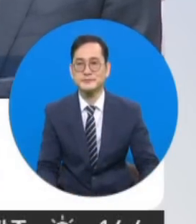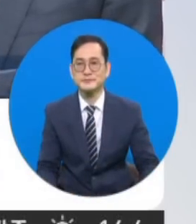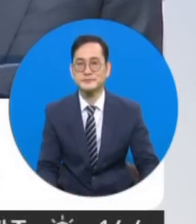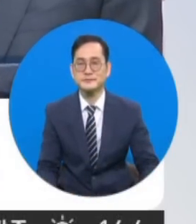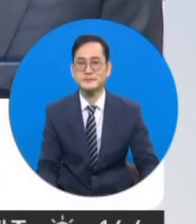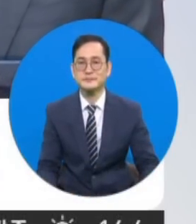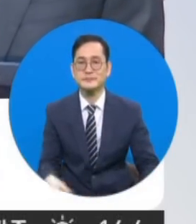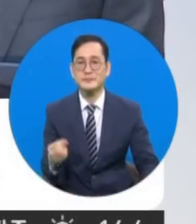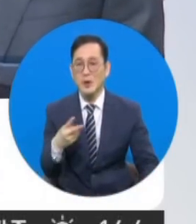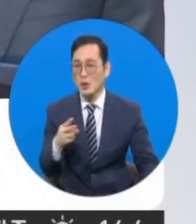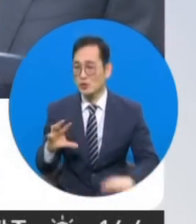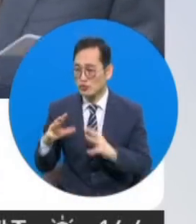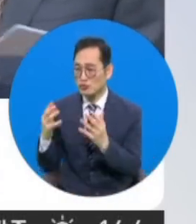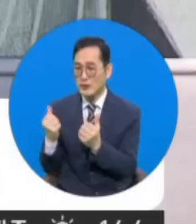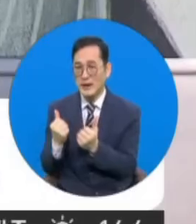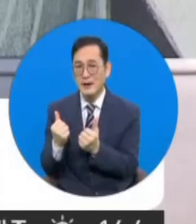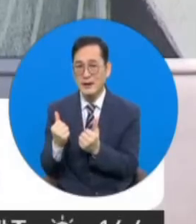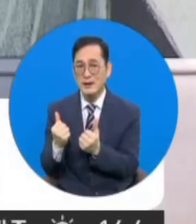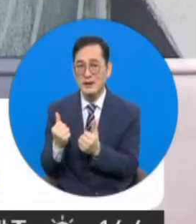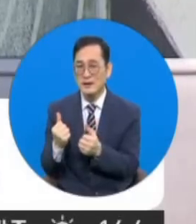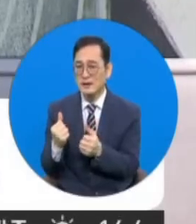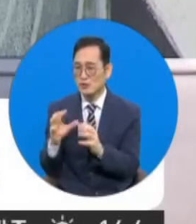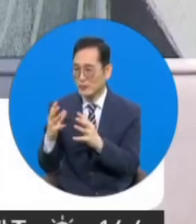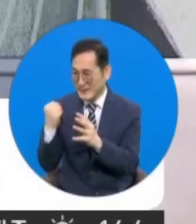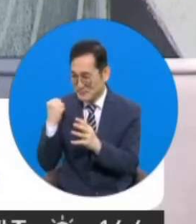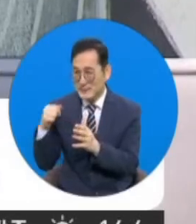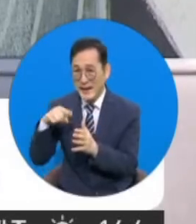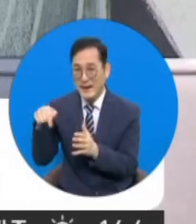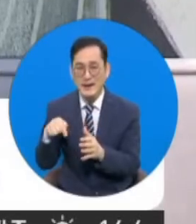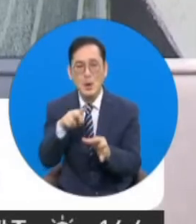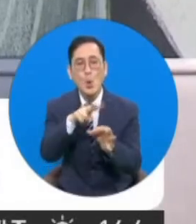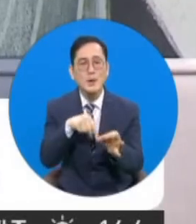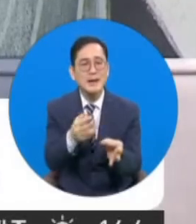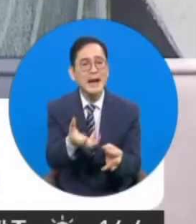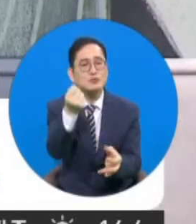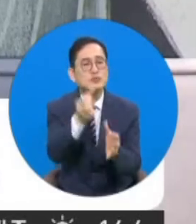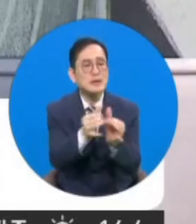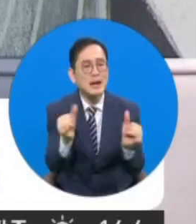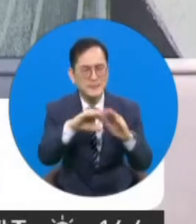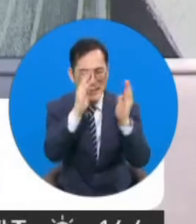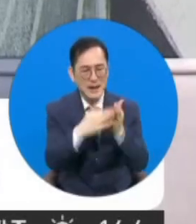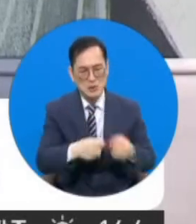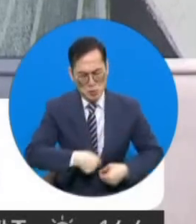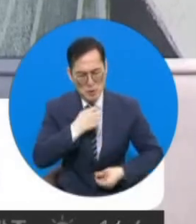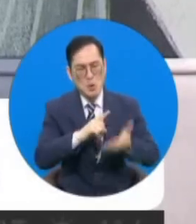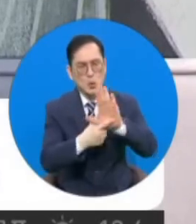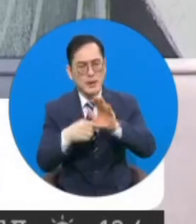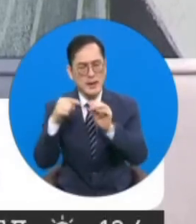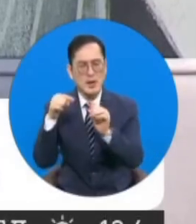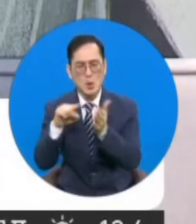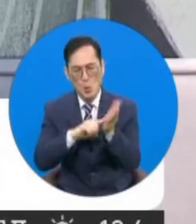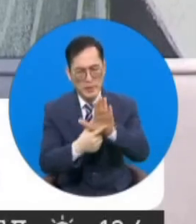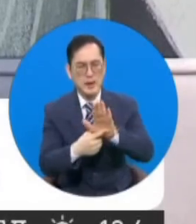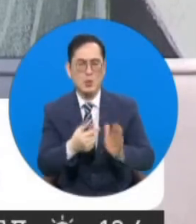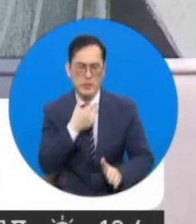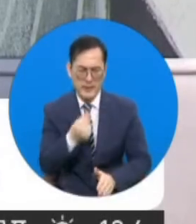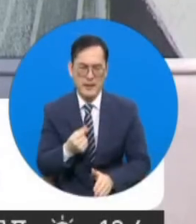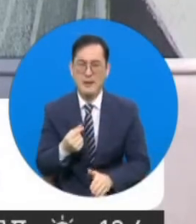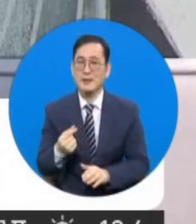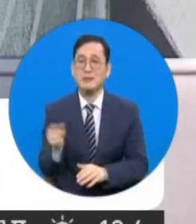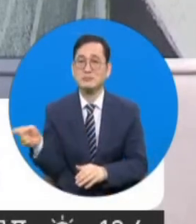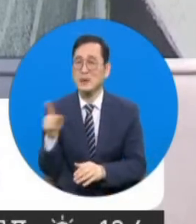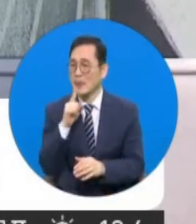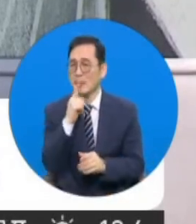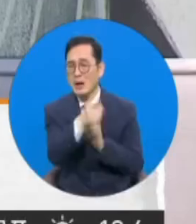국회의원들이 보유하고 있는 코인을 전부 다 공개하자 이번 참에 지난번에 부동산 공개했듯이 그런 논의들이 나오고 있는데 이번 참에